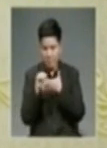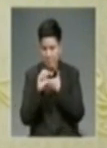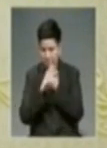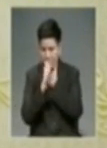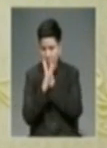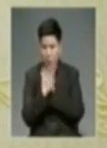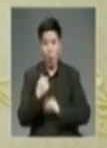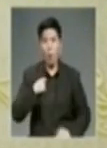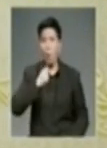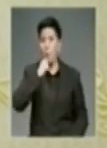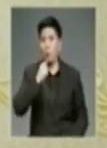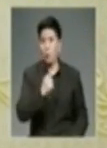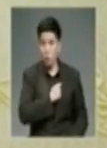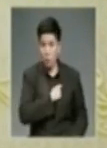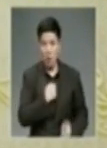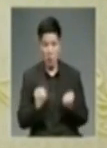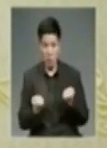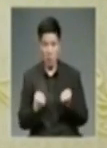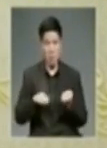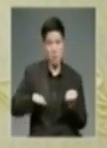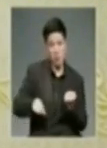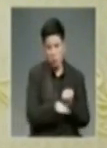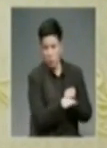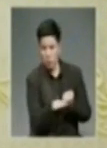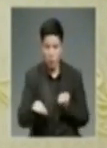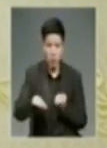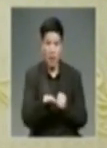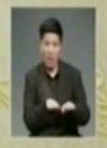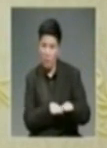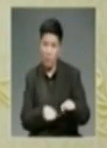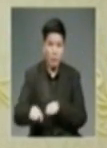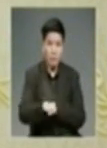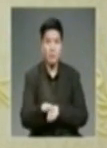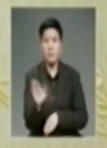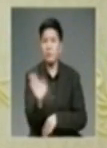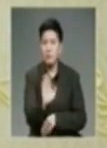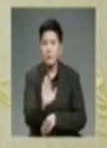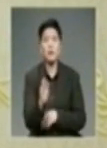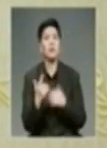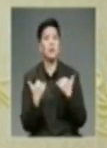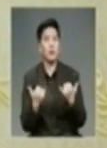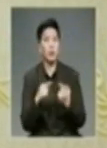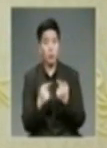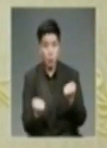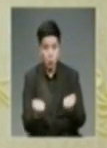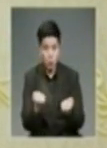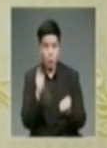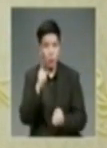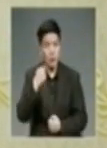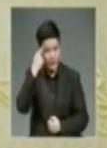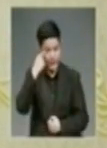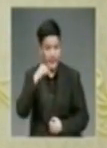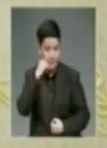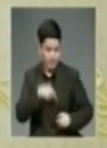องมีความอดทนไม่ขับรถปาดซ้ายขวาไม่แซงโดยประมาทนะครับหรือขับรถโดยไม่มีน้ำใ